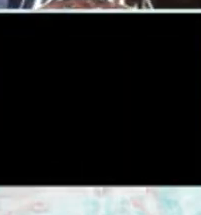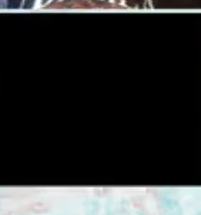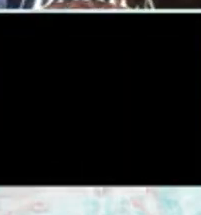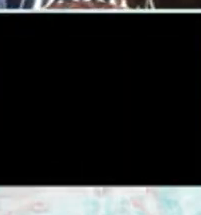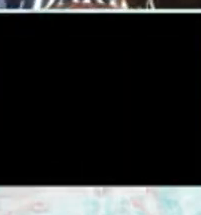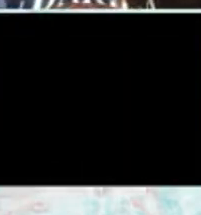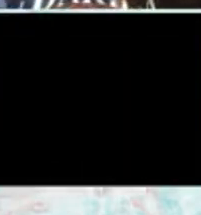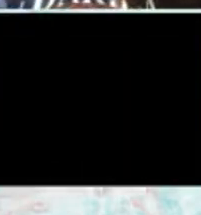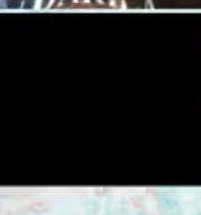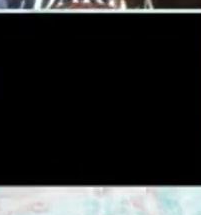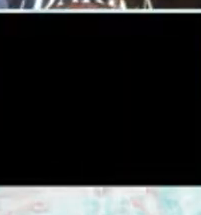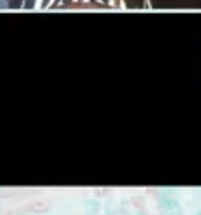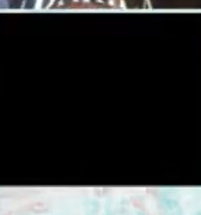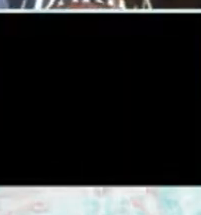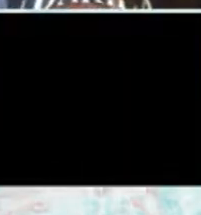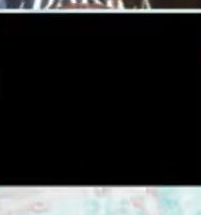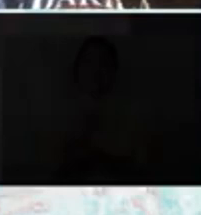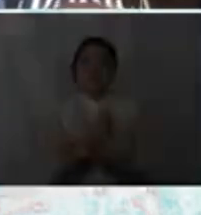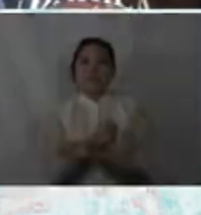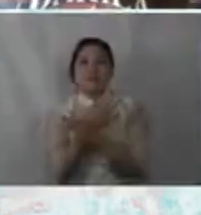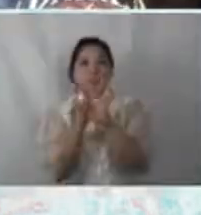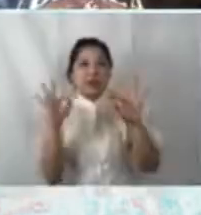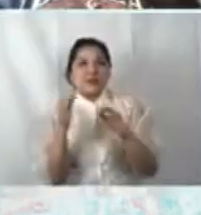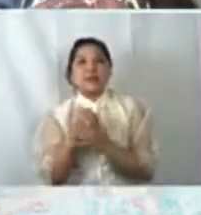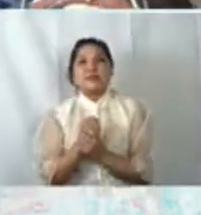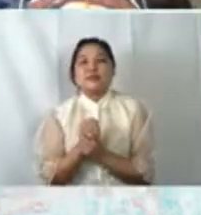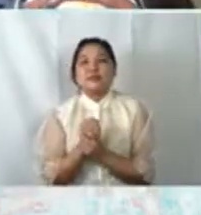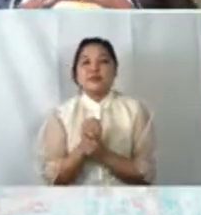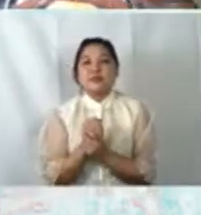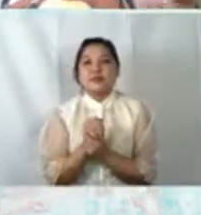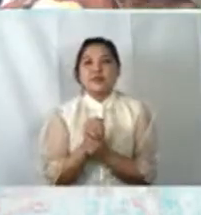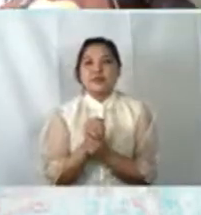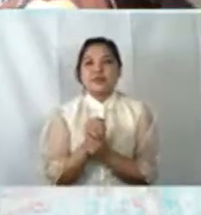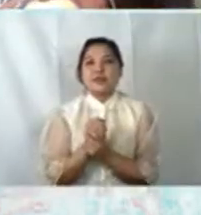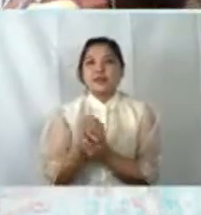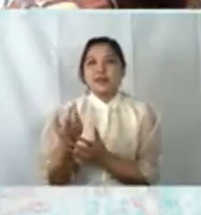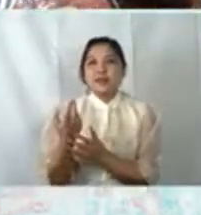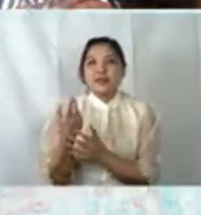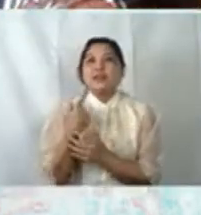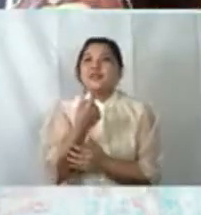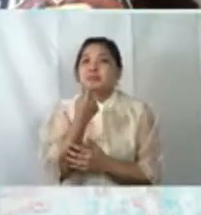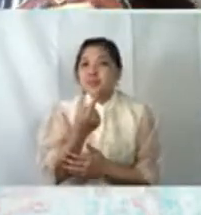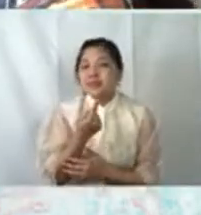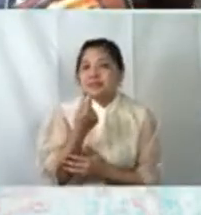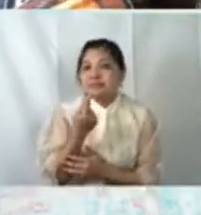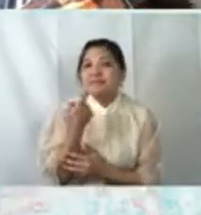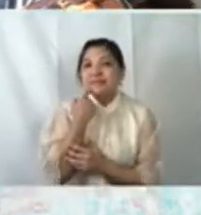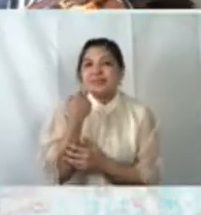pagkakaroon ng soberanya, ng Estado, at nabanggit na ito ni Yusek Umali,